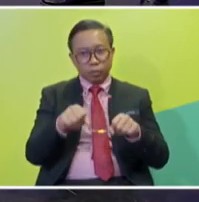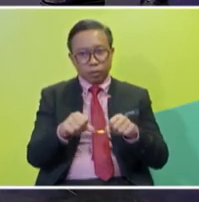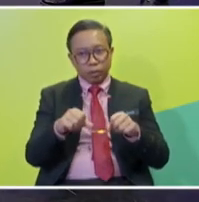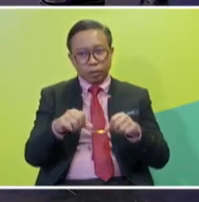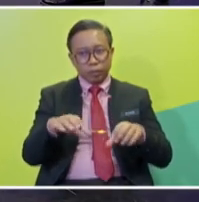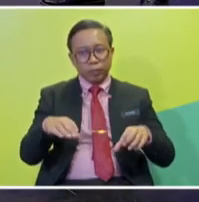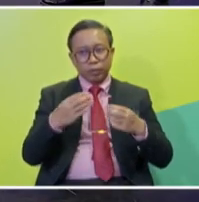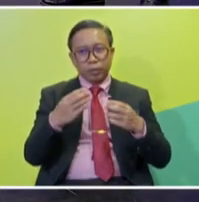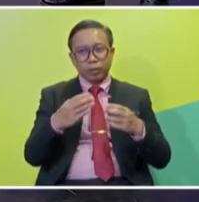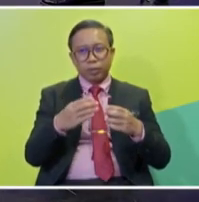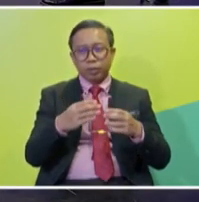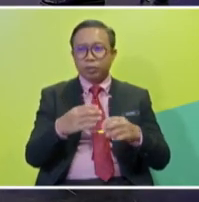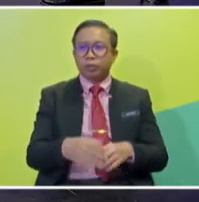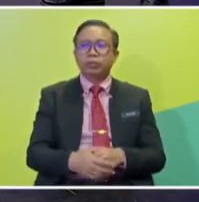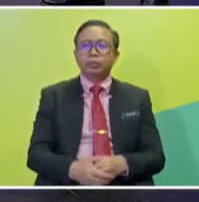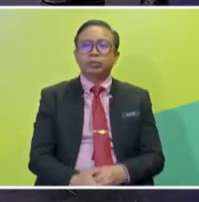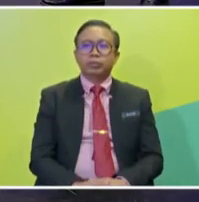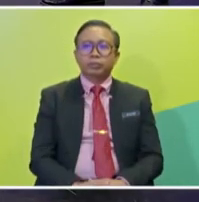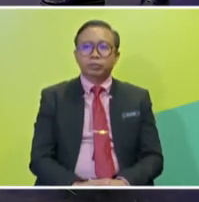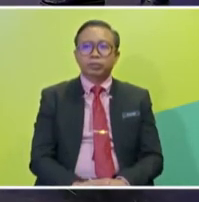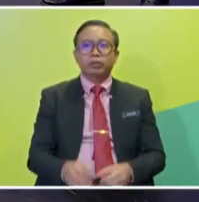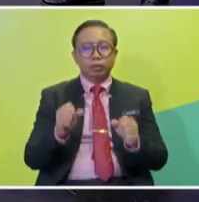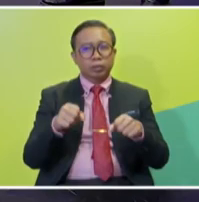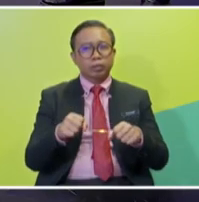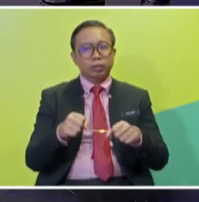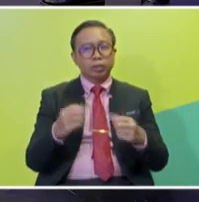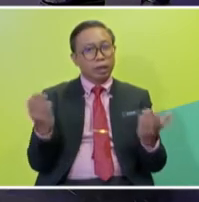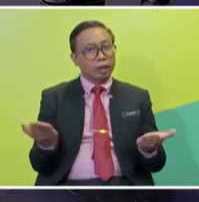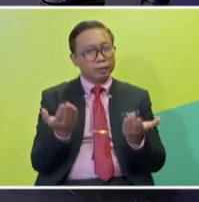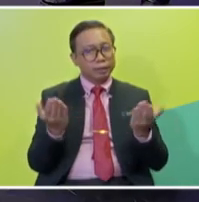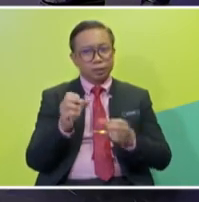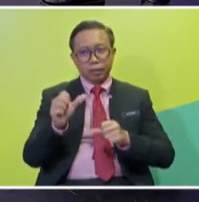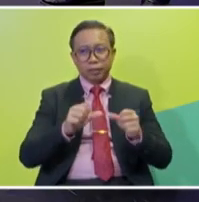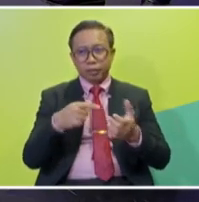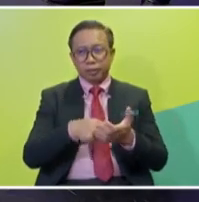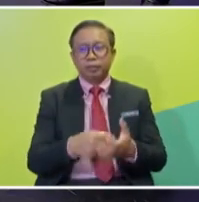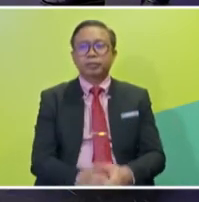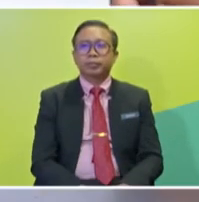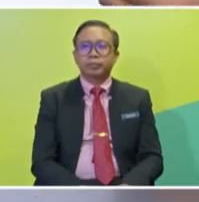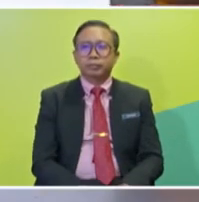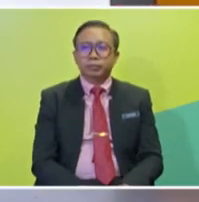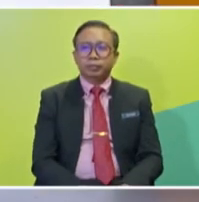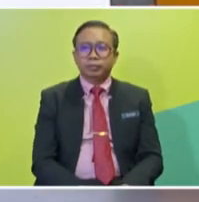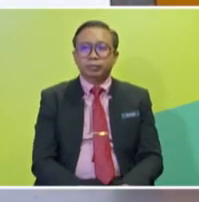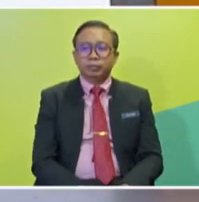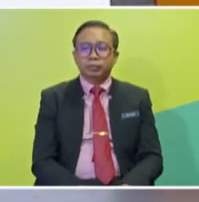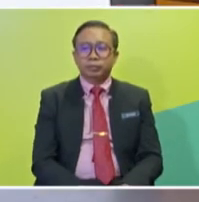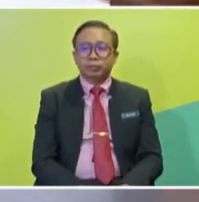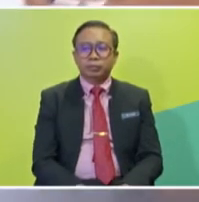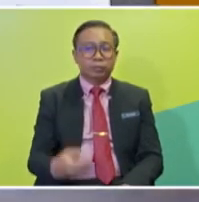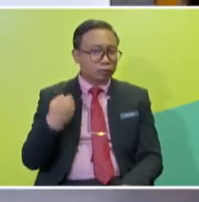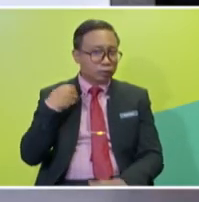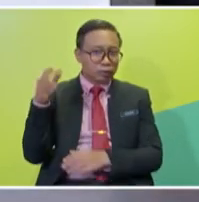kegiatan berkumpulan kepemimpinan boleh dirangsang melalui akhitis silahkan Kristus Ibu berkepak